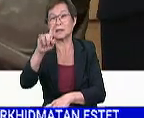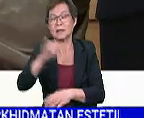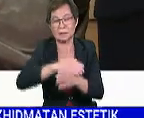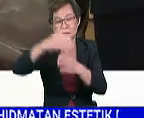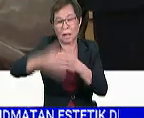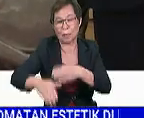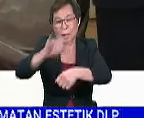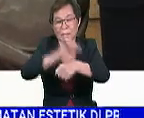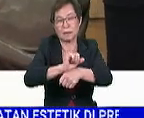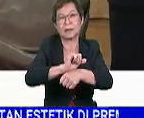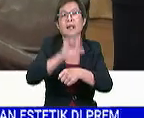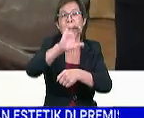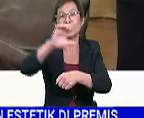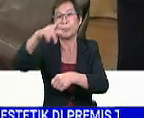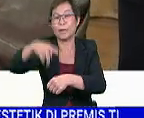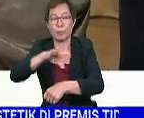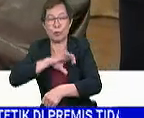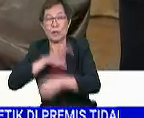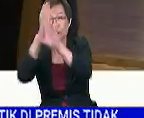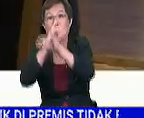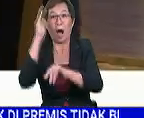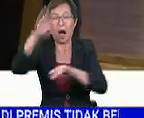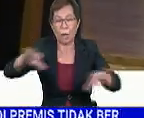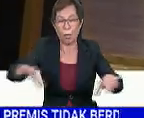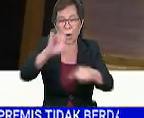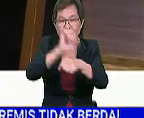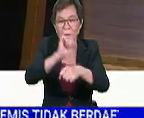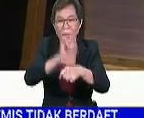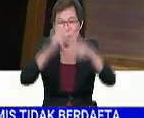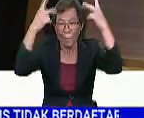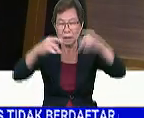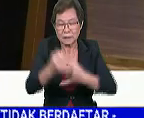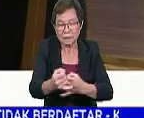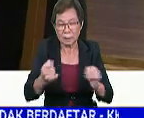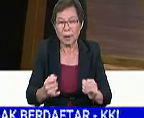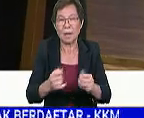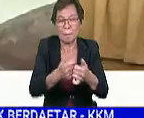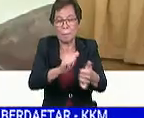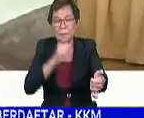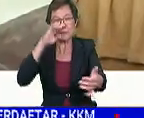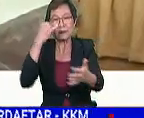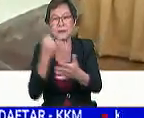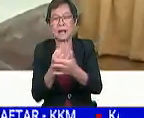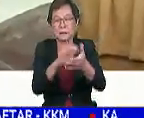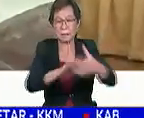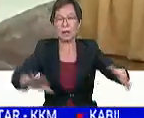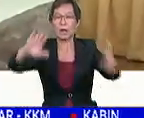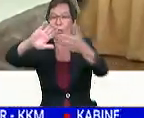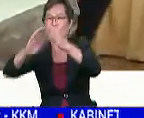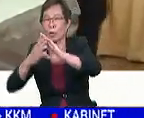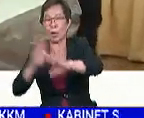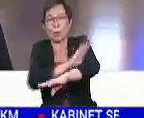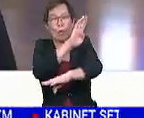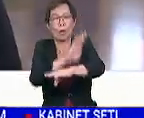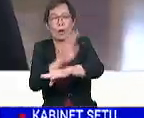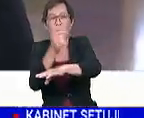perkhidmatan sebagai pesuruhjaya polis Sarawak dan akan menjalankan tugas sebagai pengarah jabatan pencegahan jenayah dan keselamatan komuniti Bukit